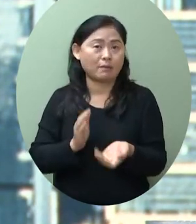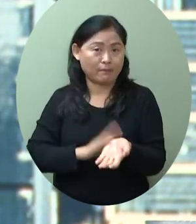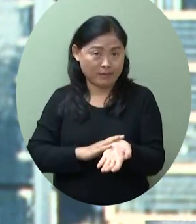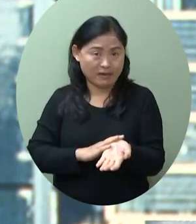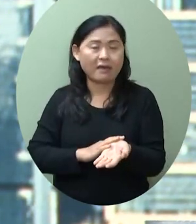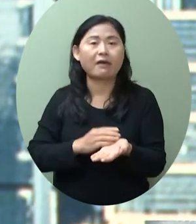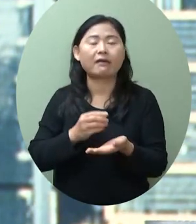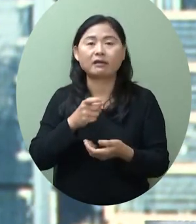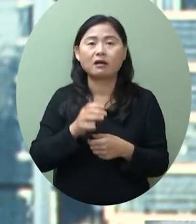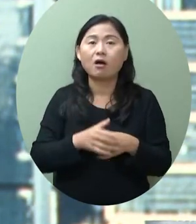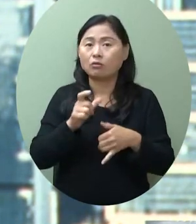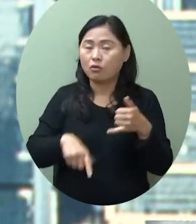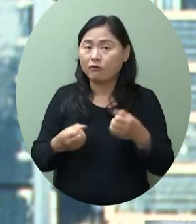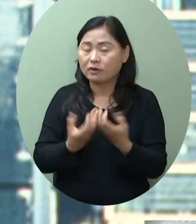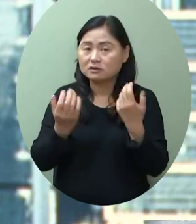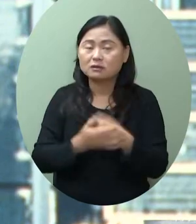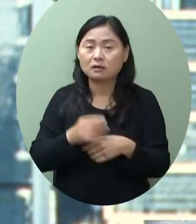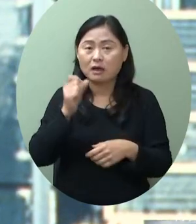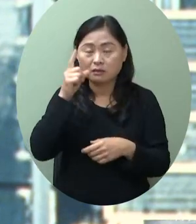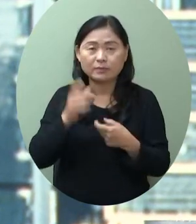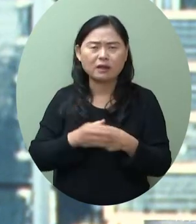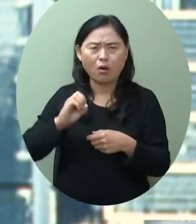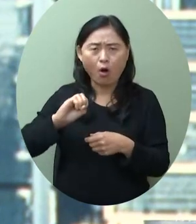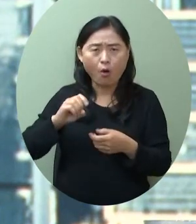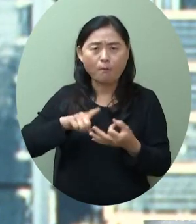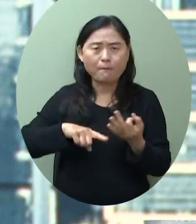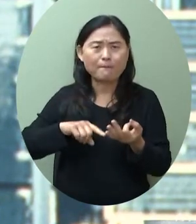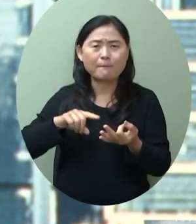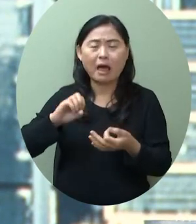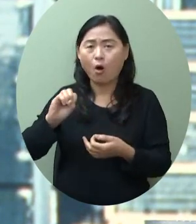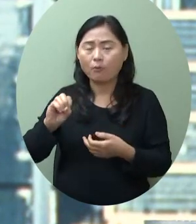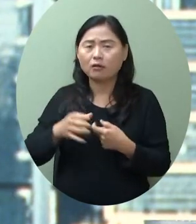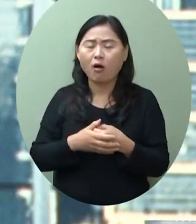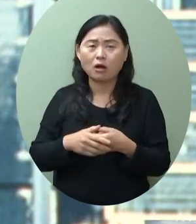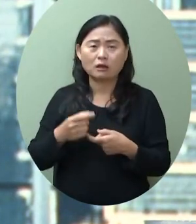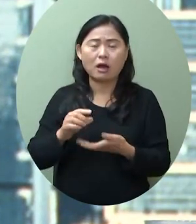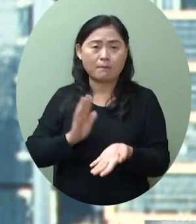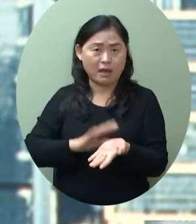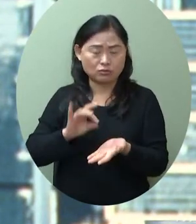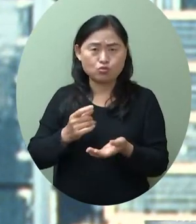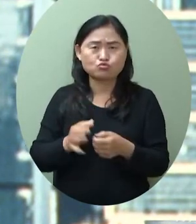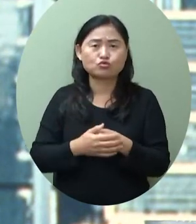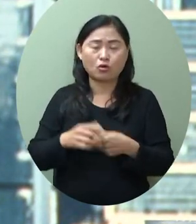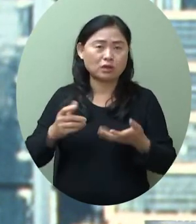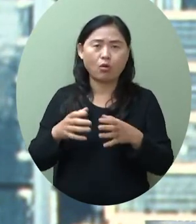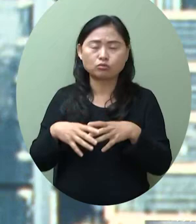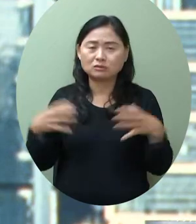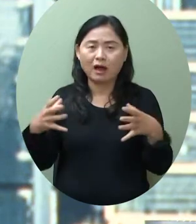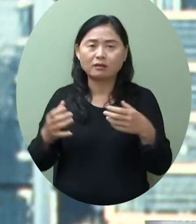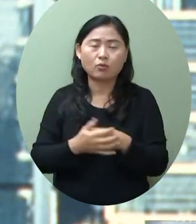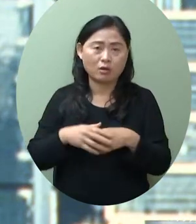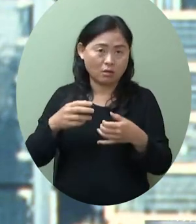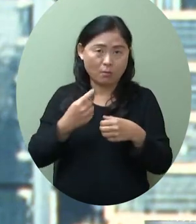個傳播力極高嘅變異病毒株咧，我哋進行嘅係大規模檢測。嗱，呢個亦都係有1、2個專家就